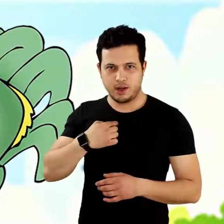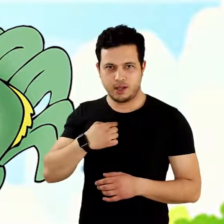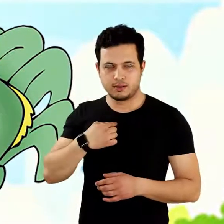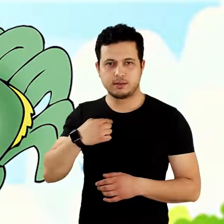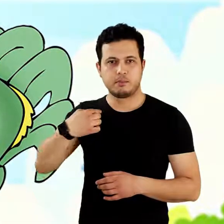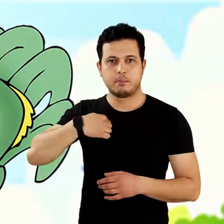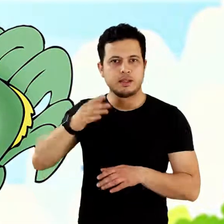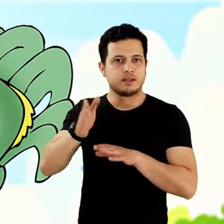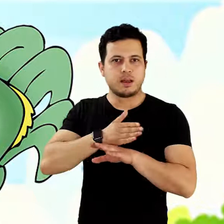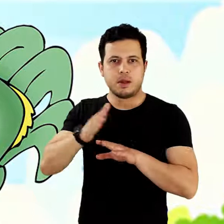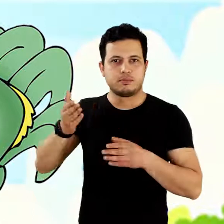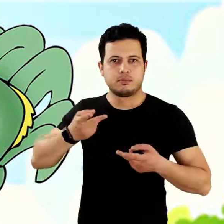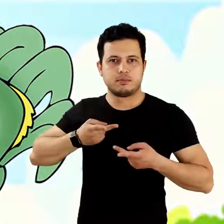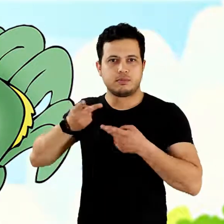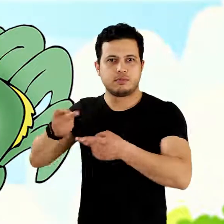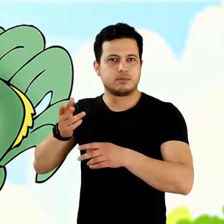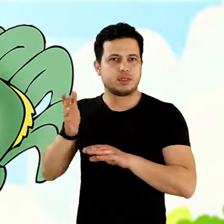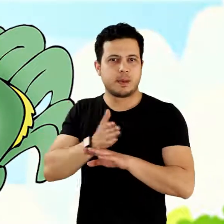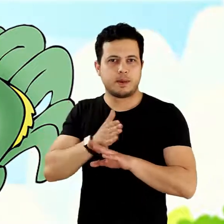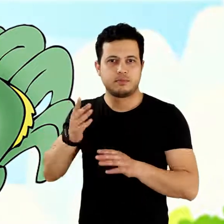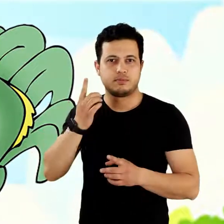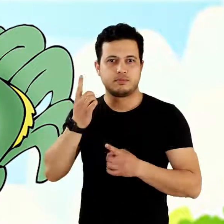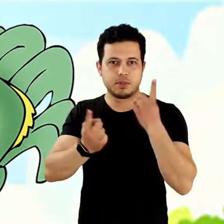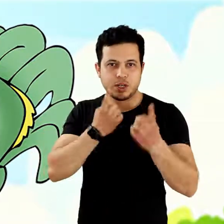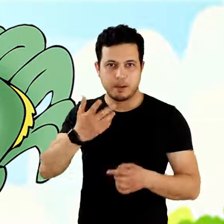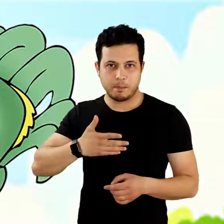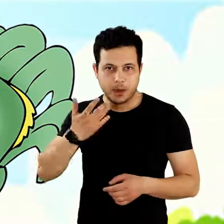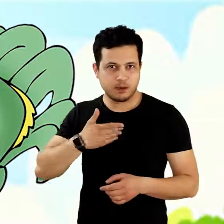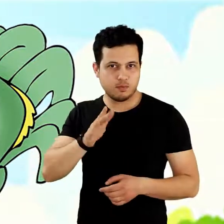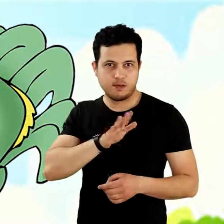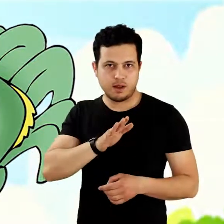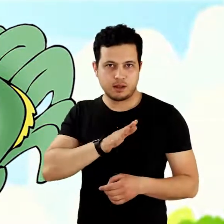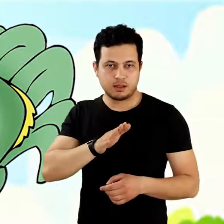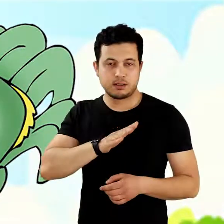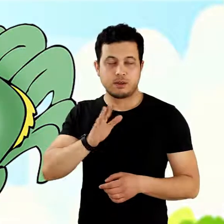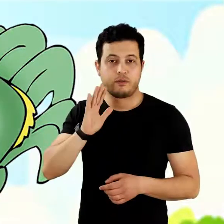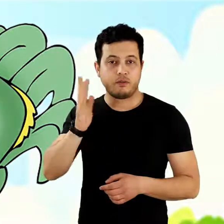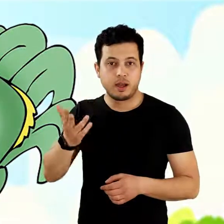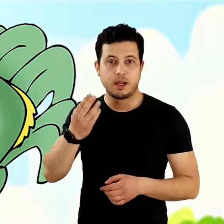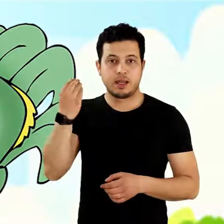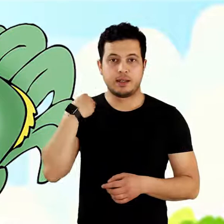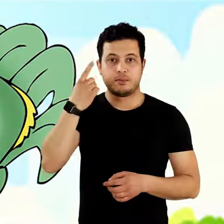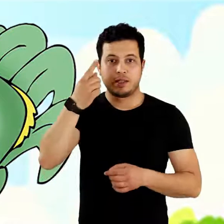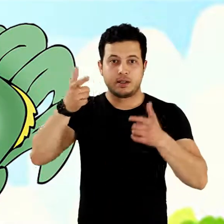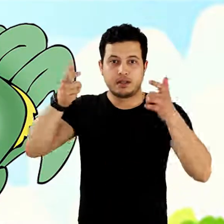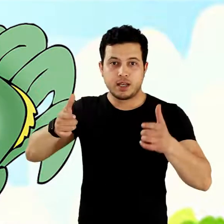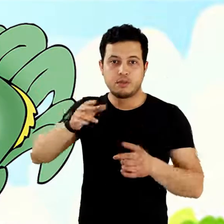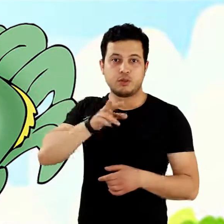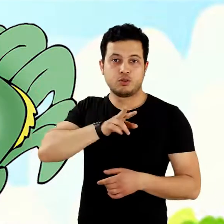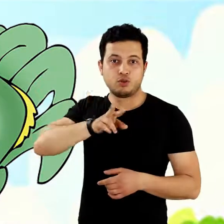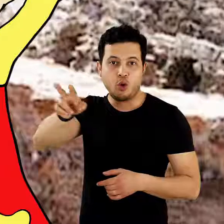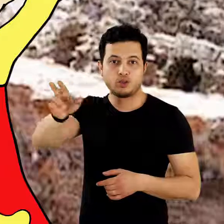beni neden çağırdınız? Yoksa merak ettiğiniz bir şey mi var? Ya da yeni bir yolculuğa mı çıkmak